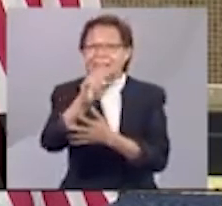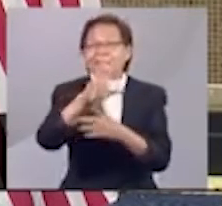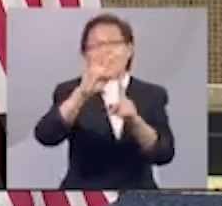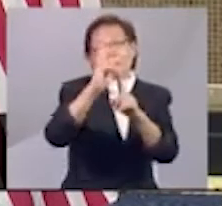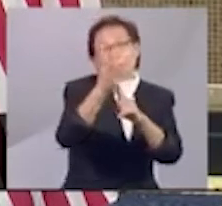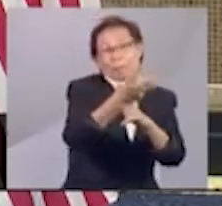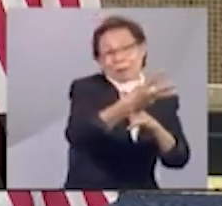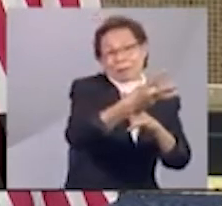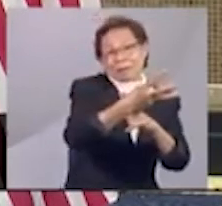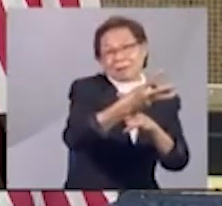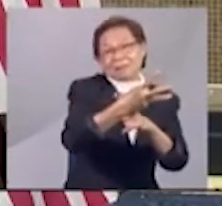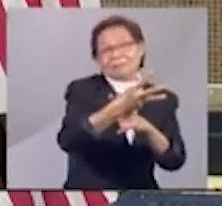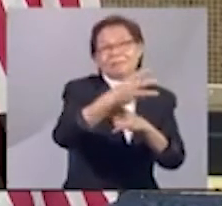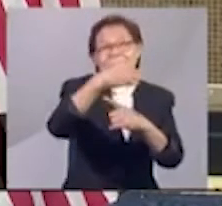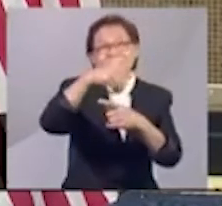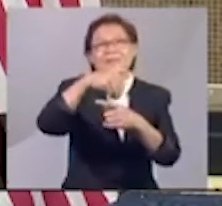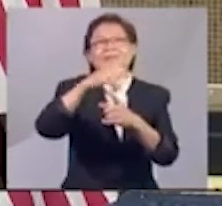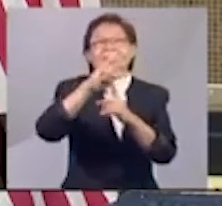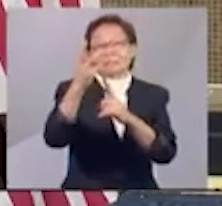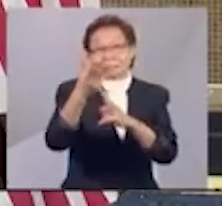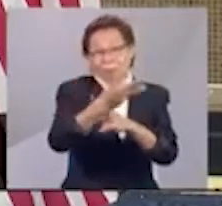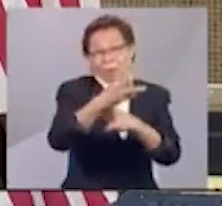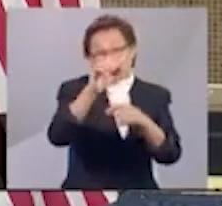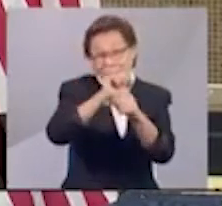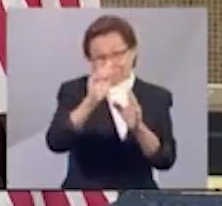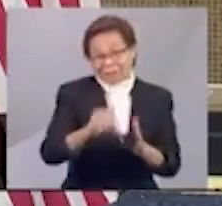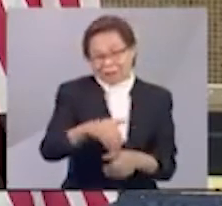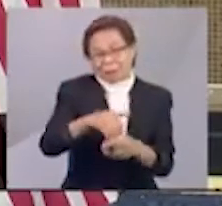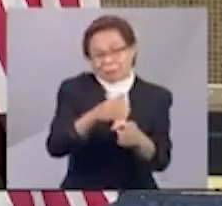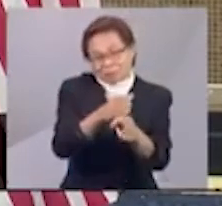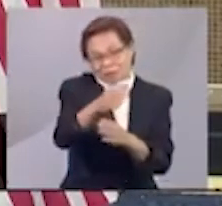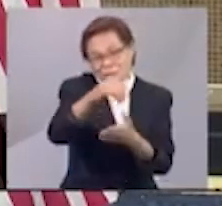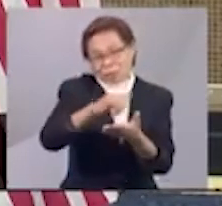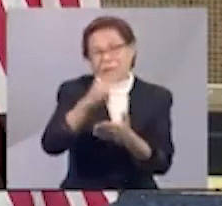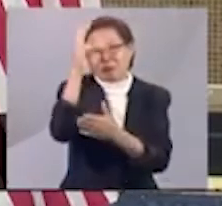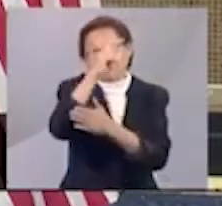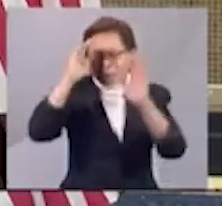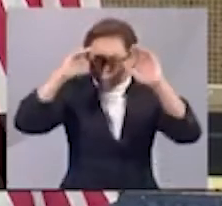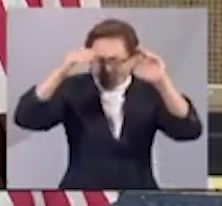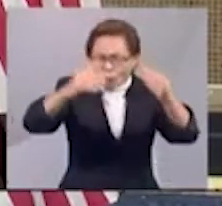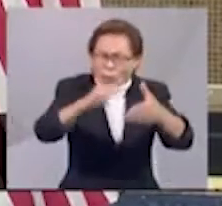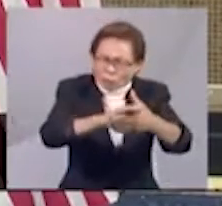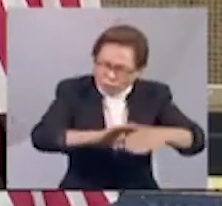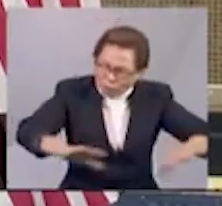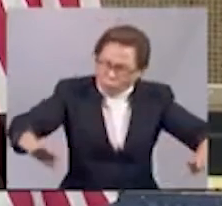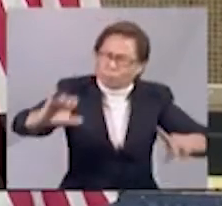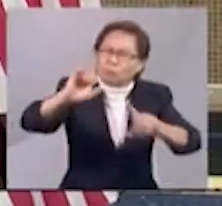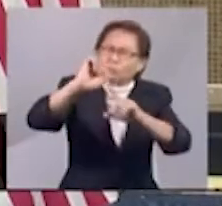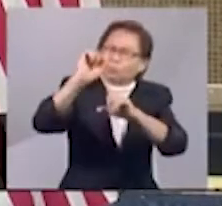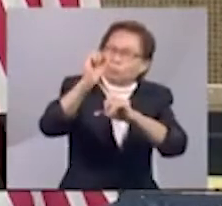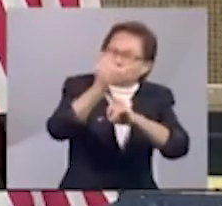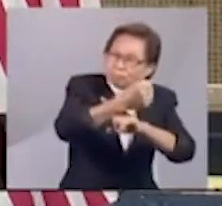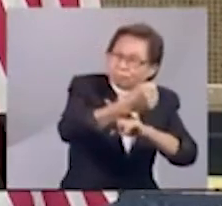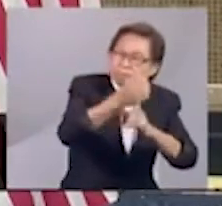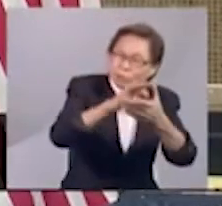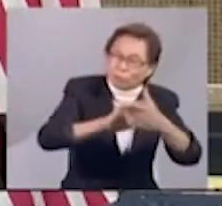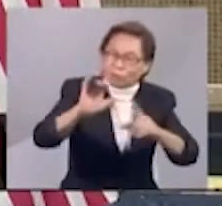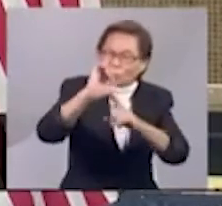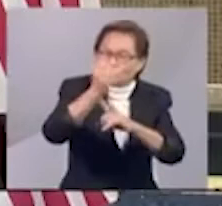pekerja dalam sektor ini sebagai kerajaan yang prihatin terhadap keselamatan sosial